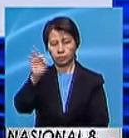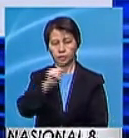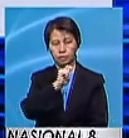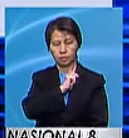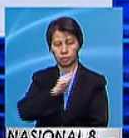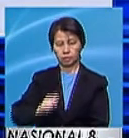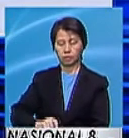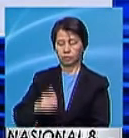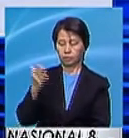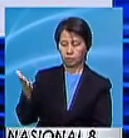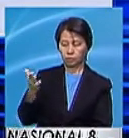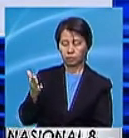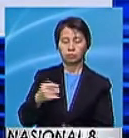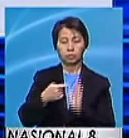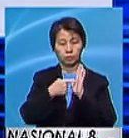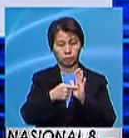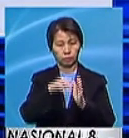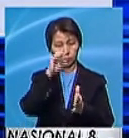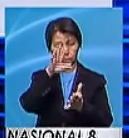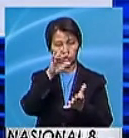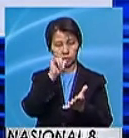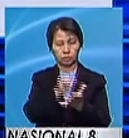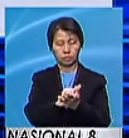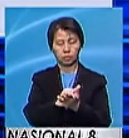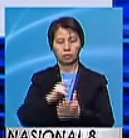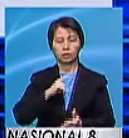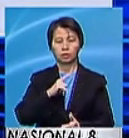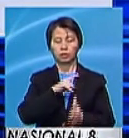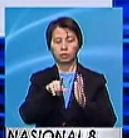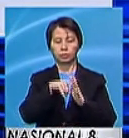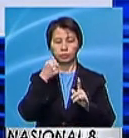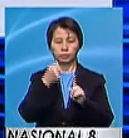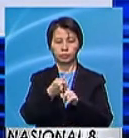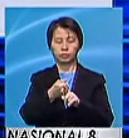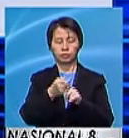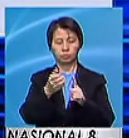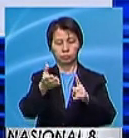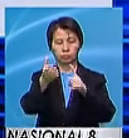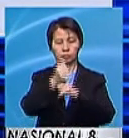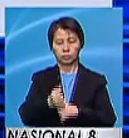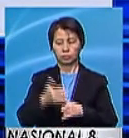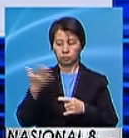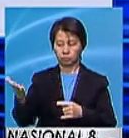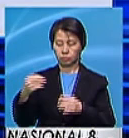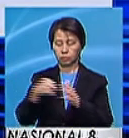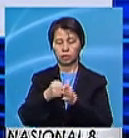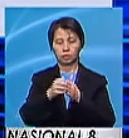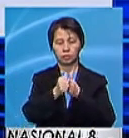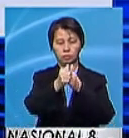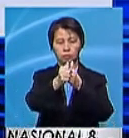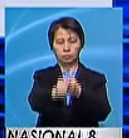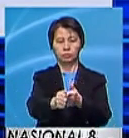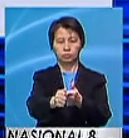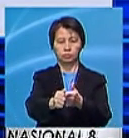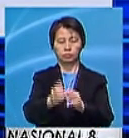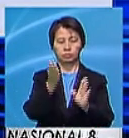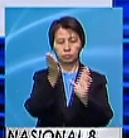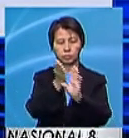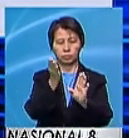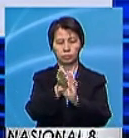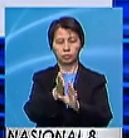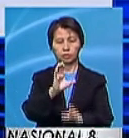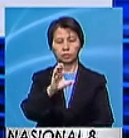Sri Zafrul ini menggambarkan keyakinan lembaga pengarah terhadap pencapaian beliau dalam menerajui institusi perbankan